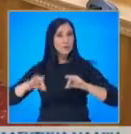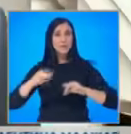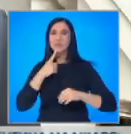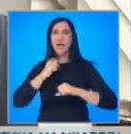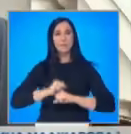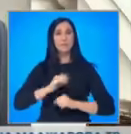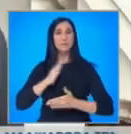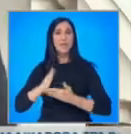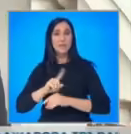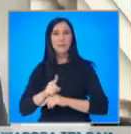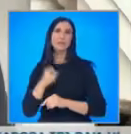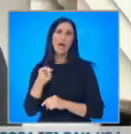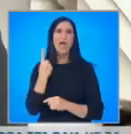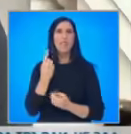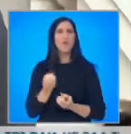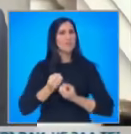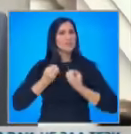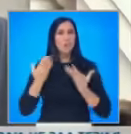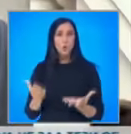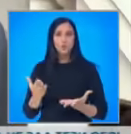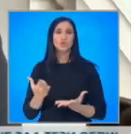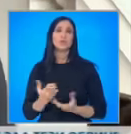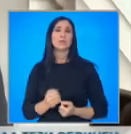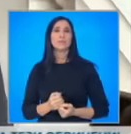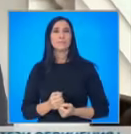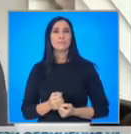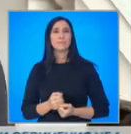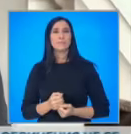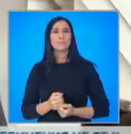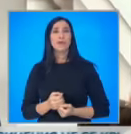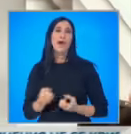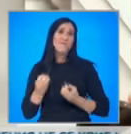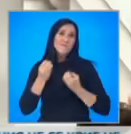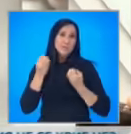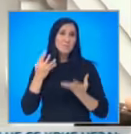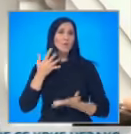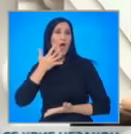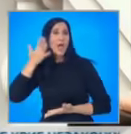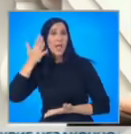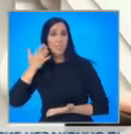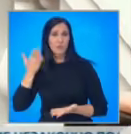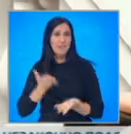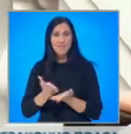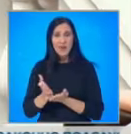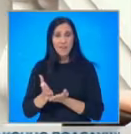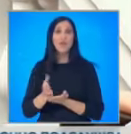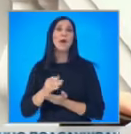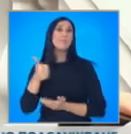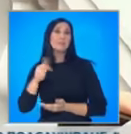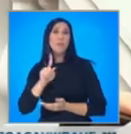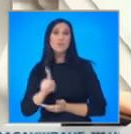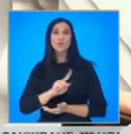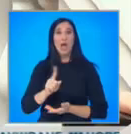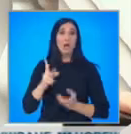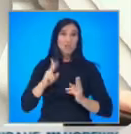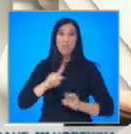последния момент. Да, това е една от възможните хипотези. Една от възможните хипотези. Да, възможна хипотеза, разбира се. БСП могат да решат да не подкрепят правителството. И